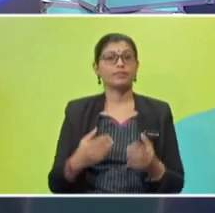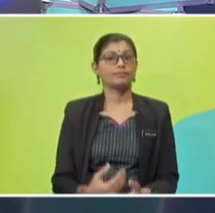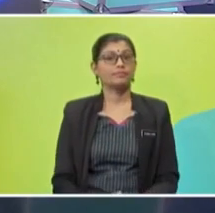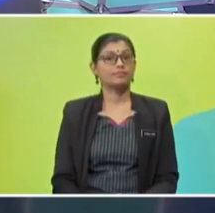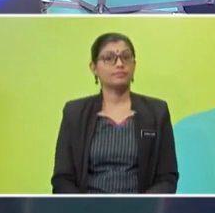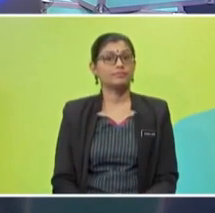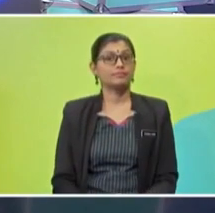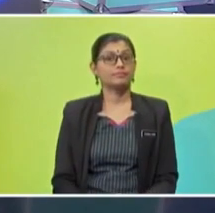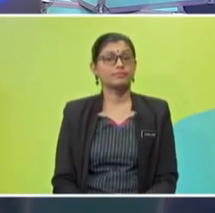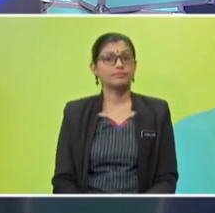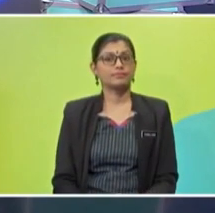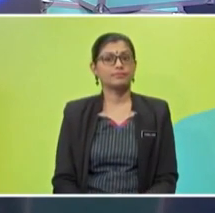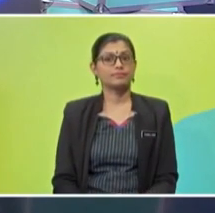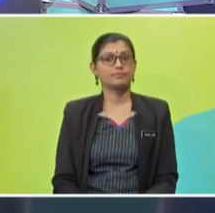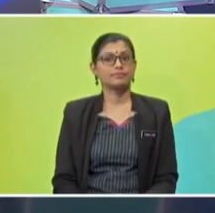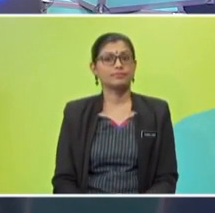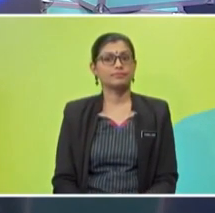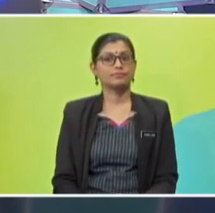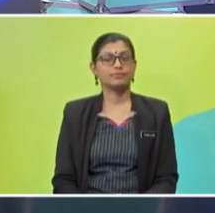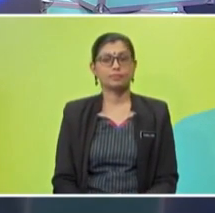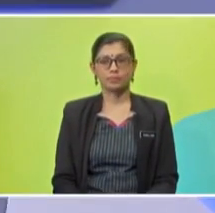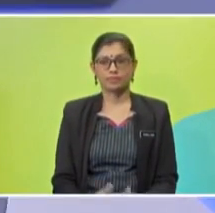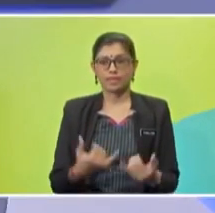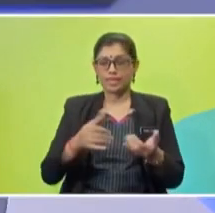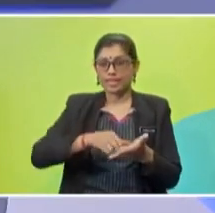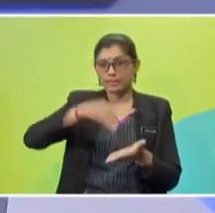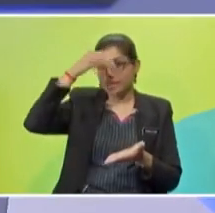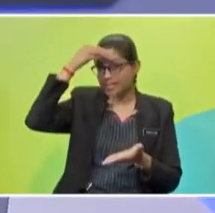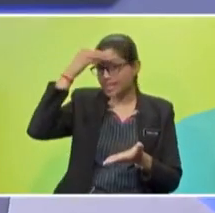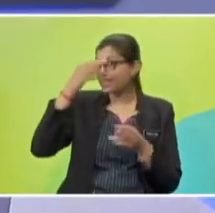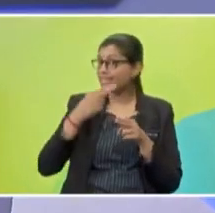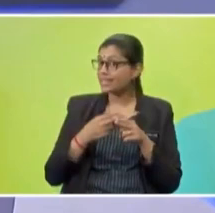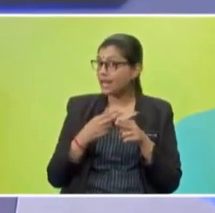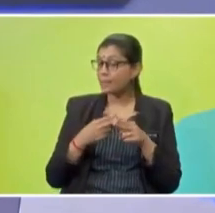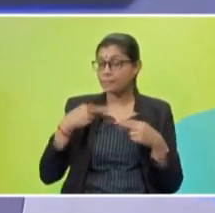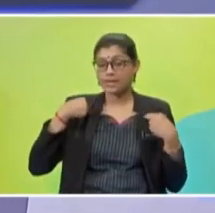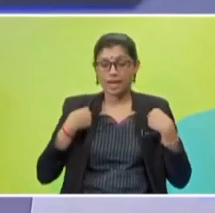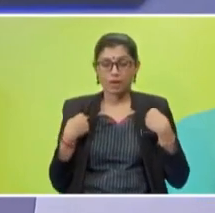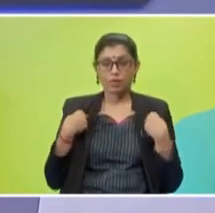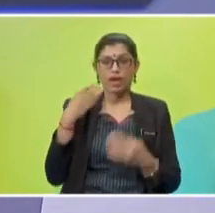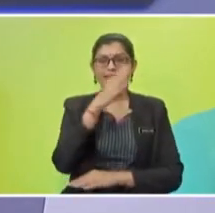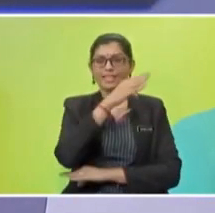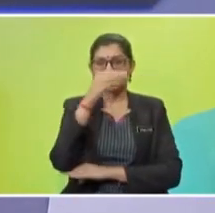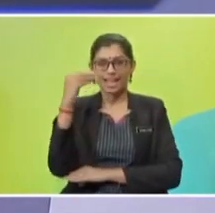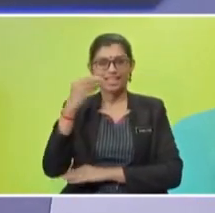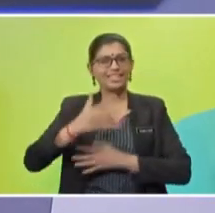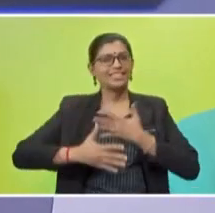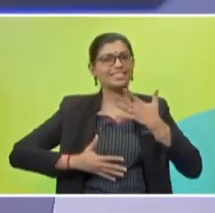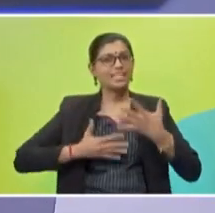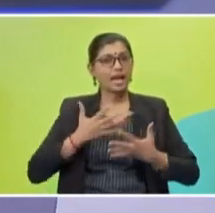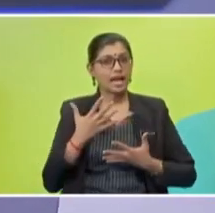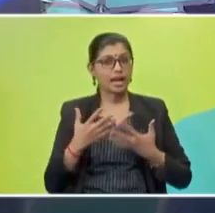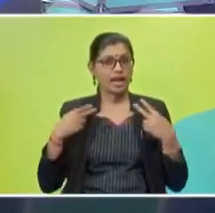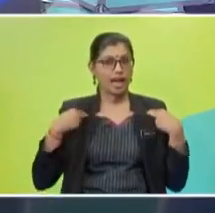belajar tentang nama hewan uh basis